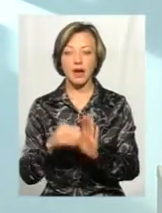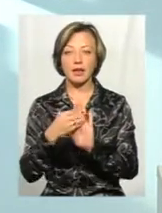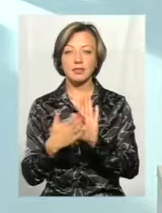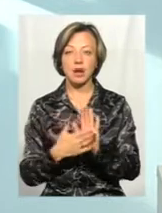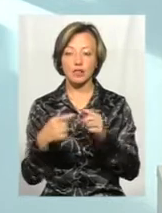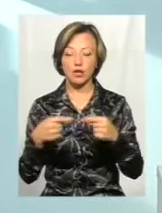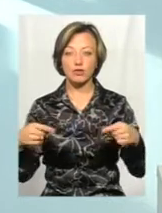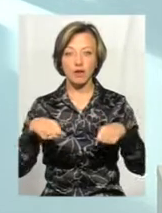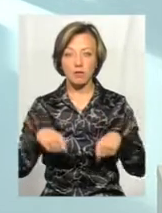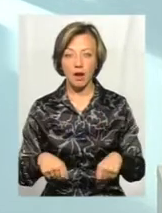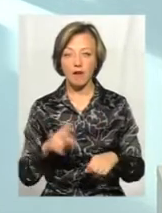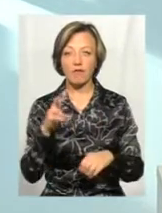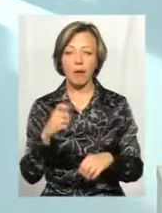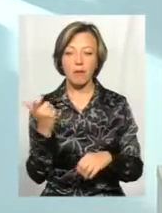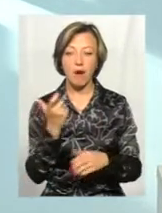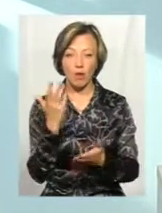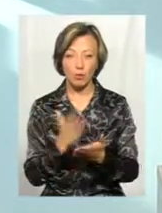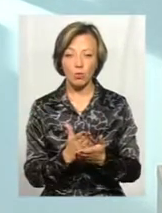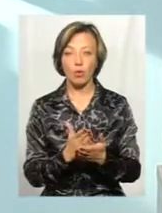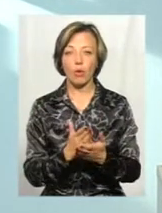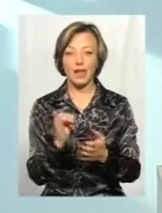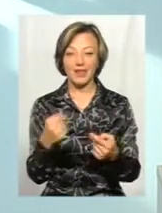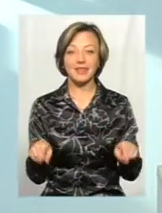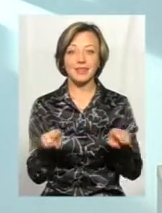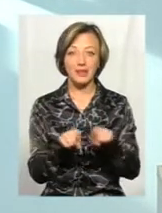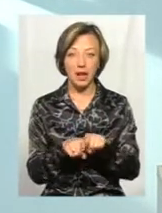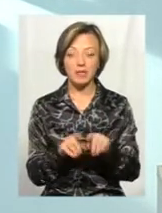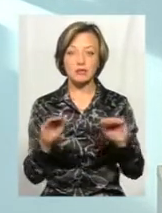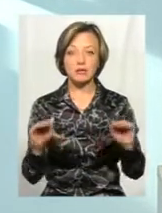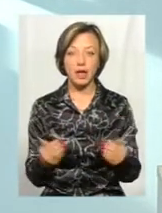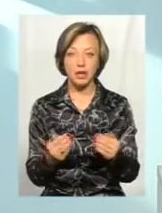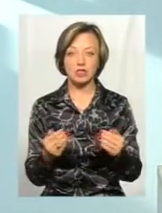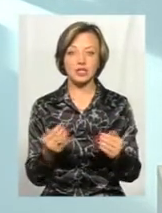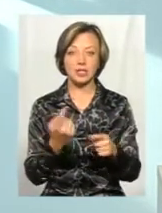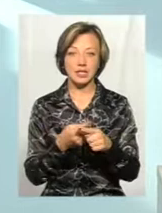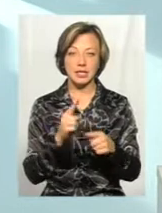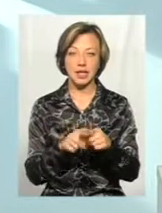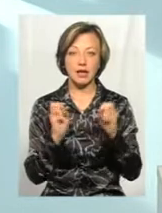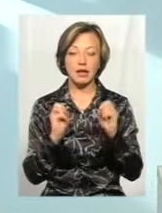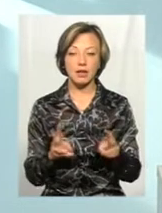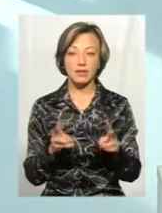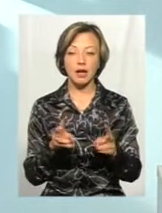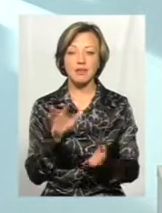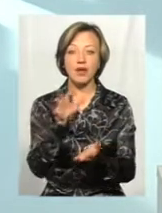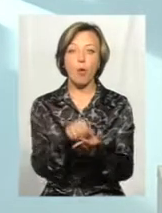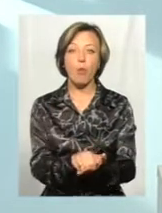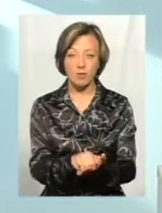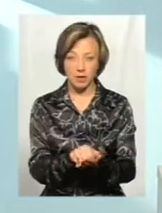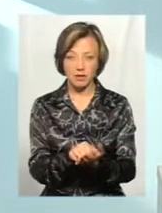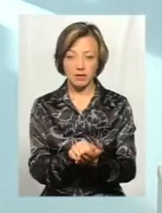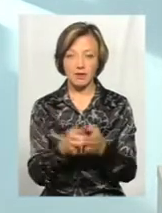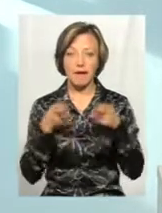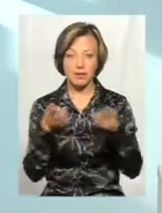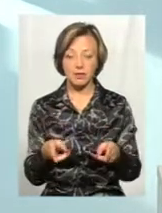реєстрації речових прав на нерухоме майно і таким чином зменшити, власне, цей ризик рейдерських захоплень. Оскільки,